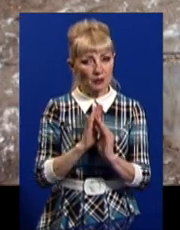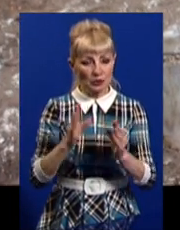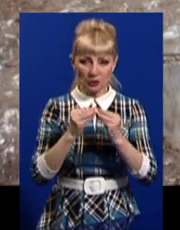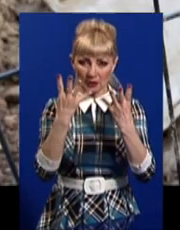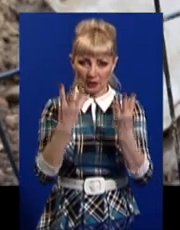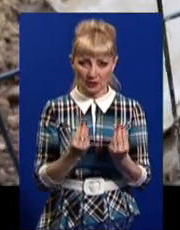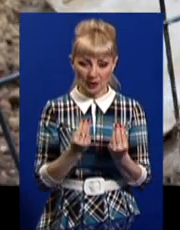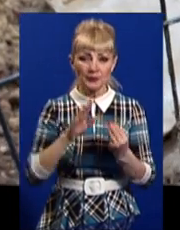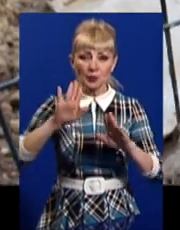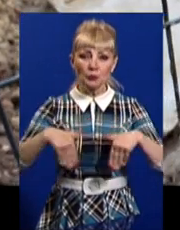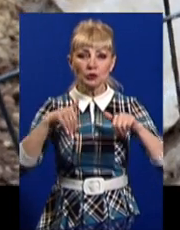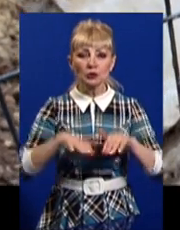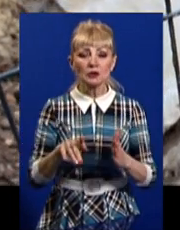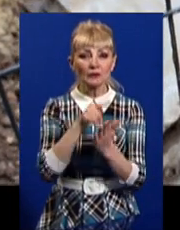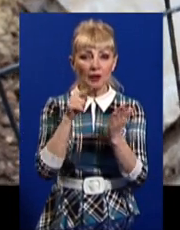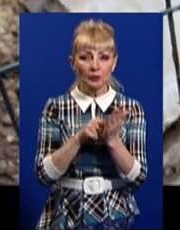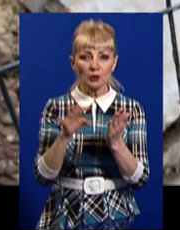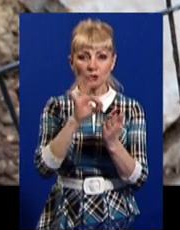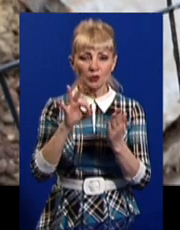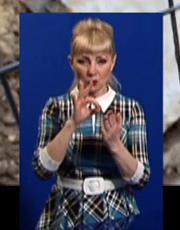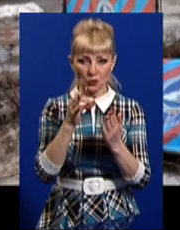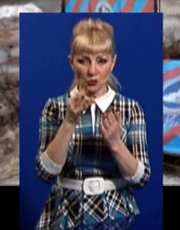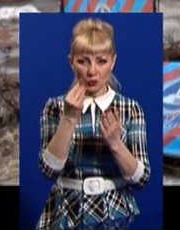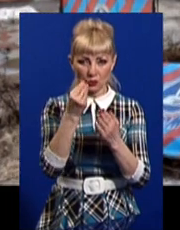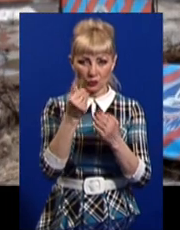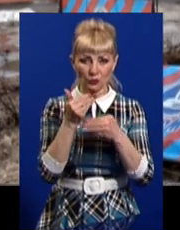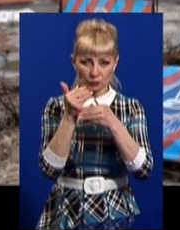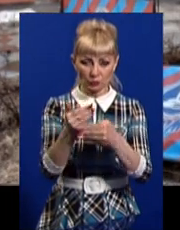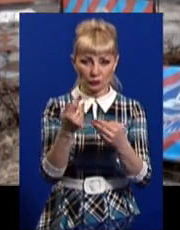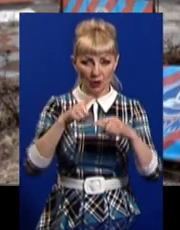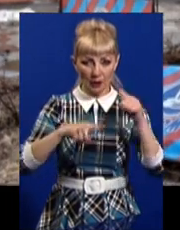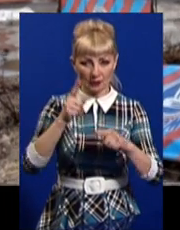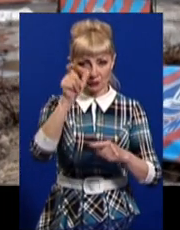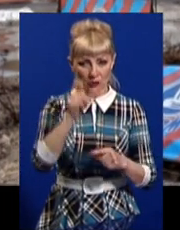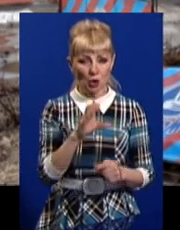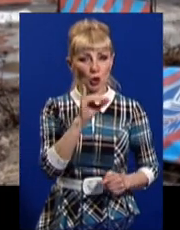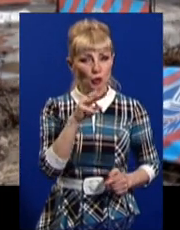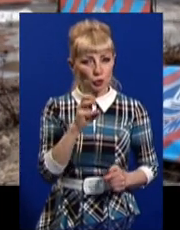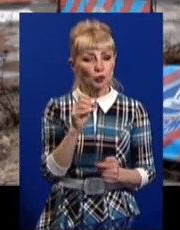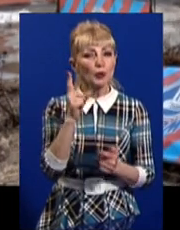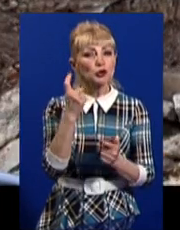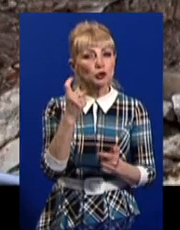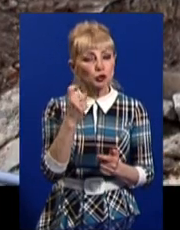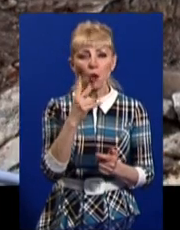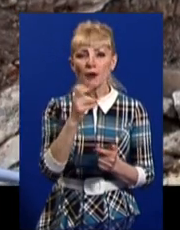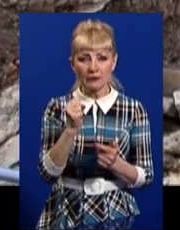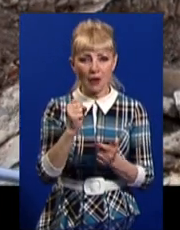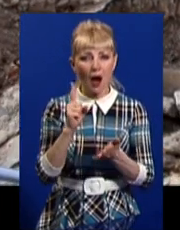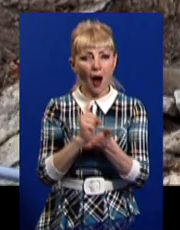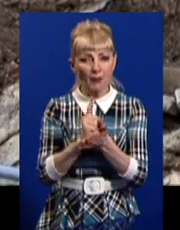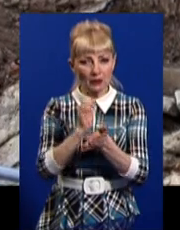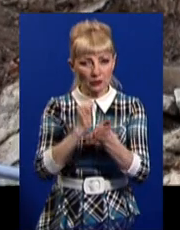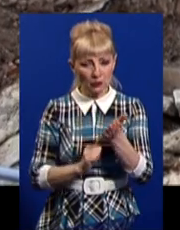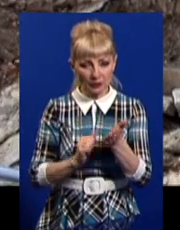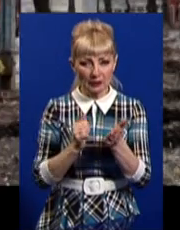днів. Після вирішиться питання про компенсацію рідним чоловіка. За законом, сума 100 неоподаткованих мінімумів – це 180